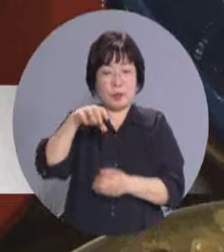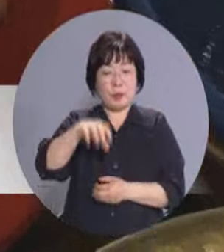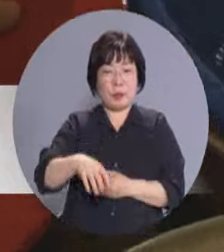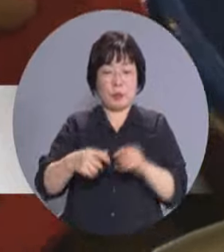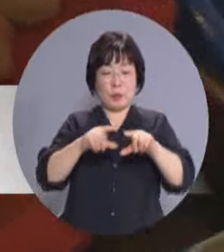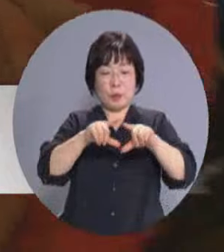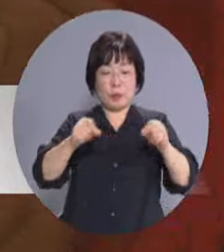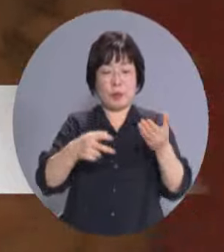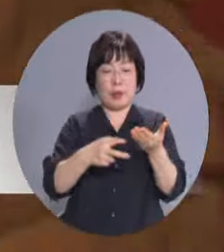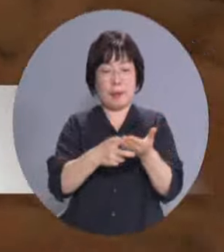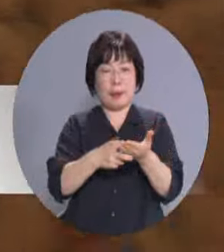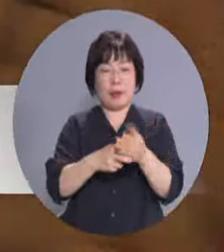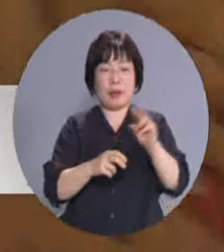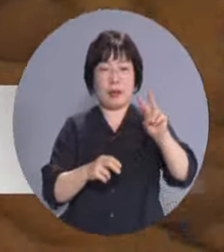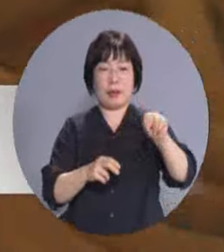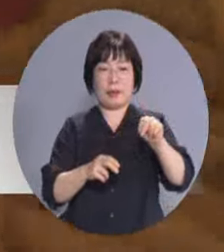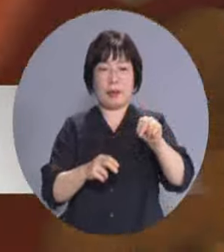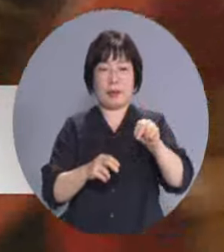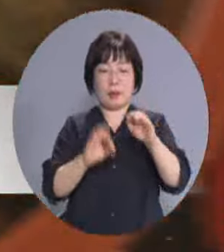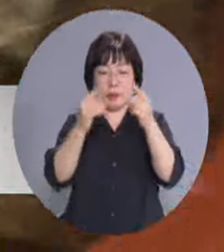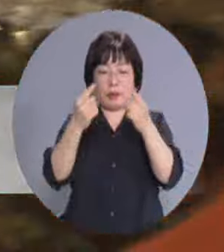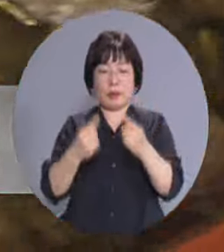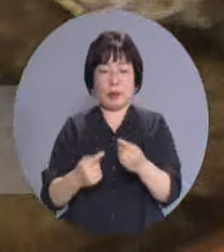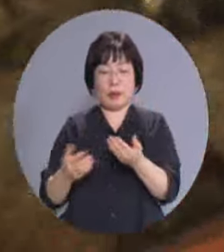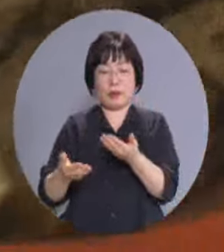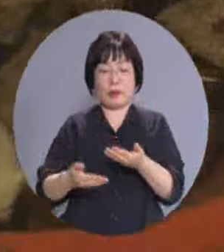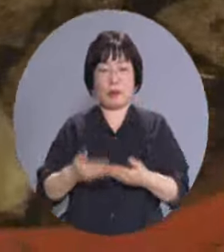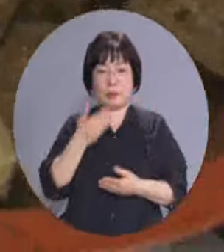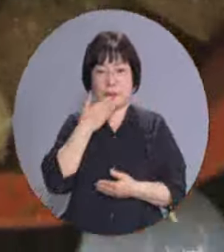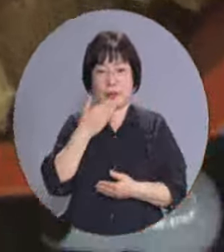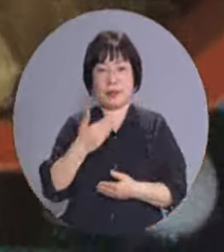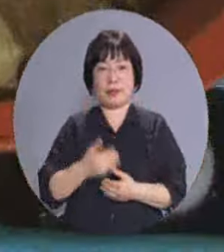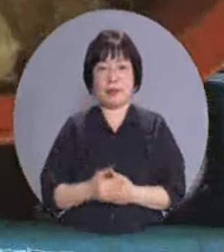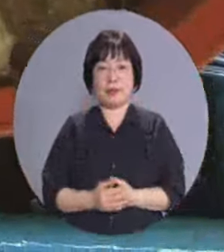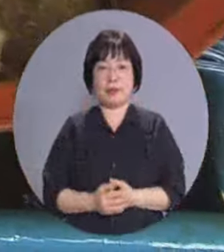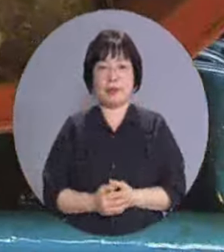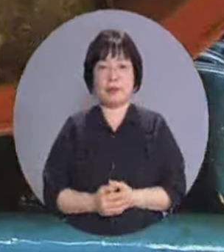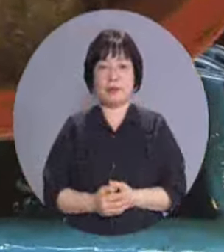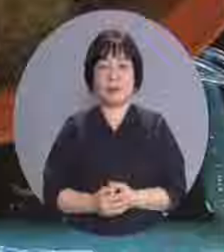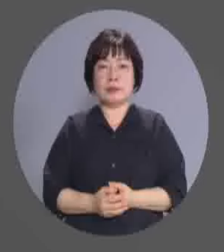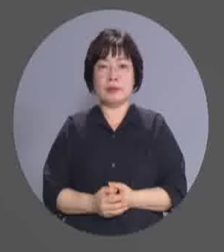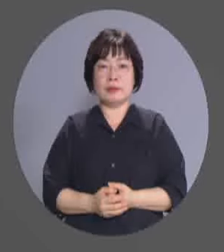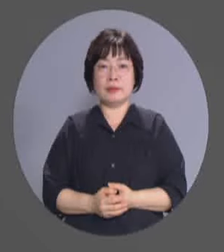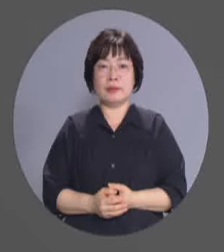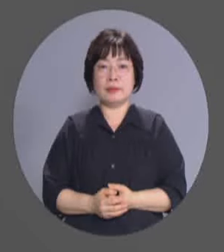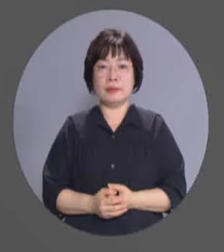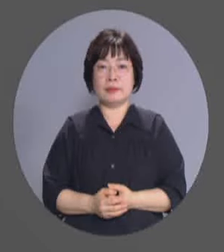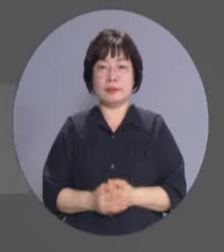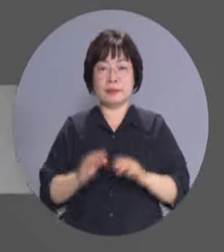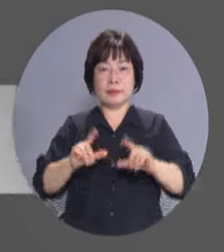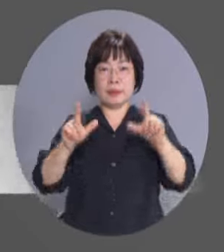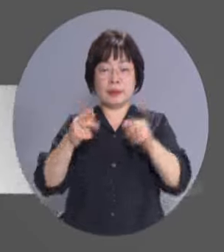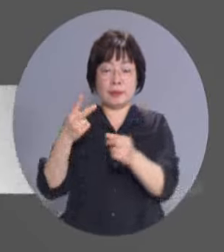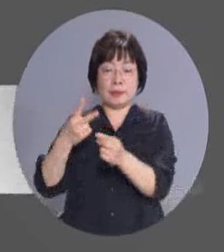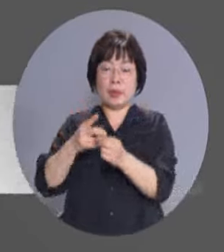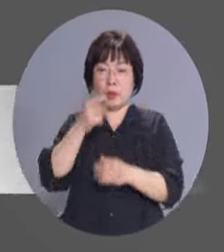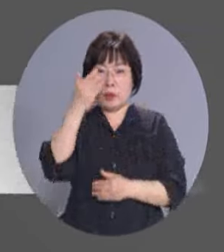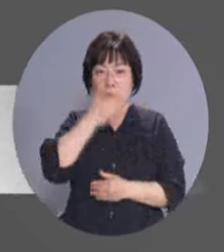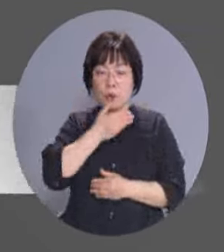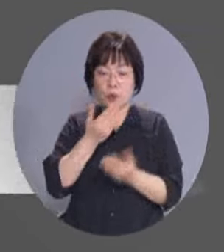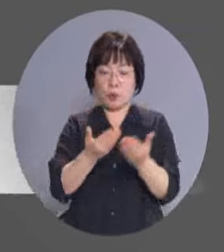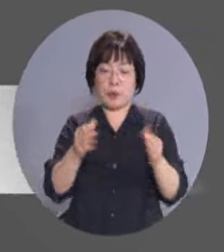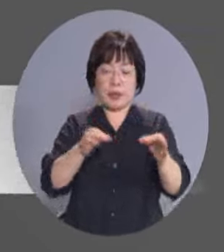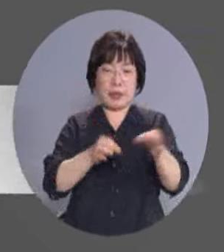시장에서는 최대 2만 원까지 온누리 상품권을 받을 수 있습니다 올해 두 번째 여수 벼룩